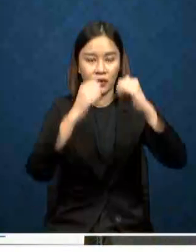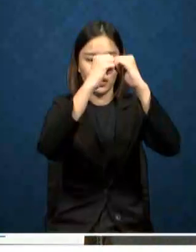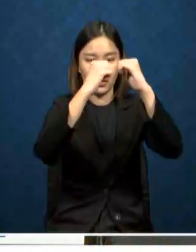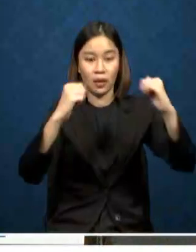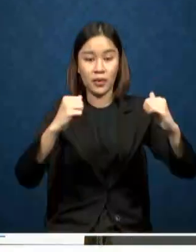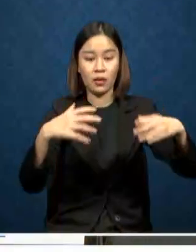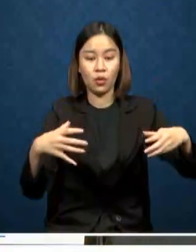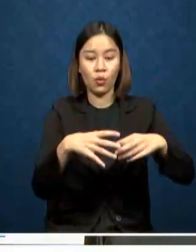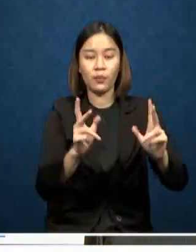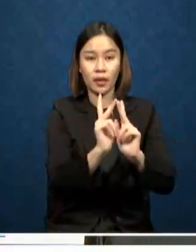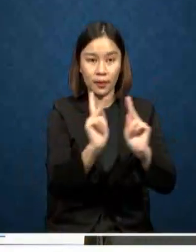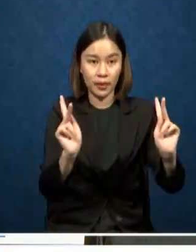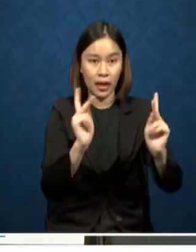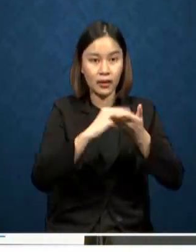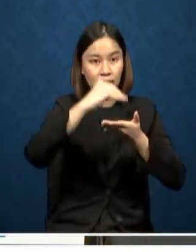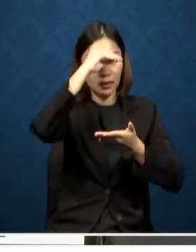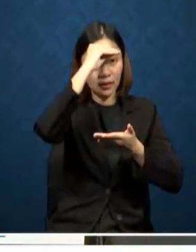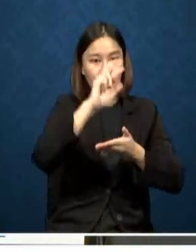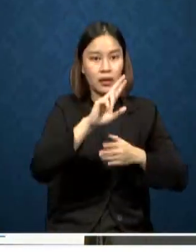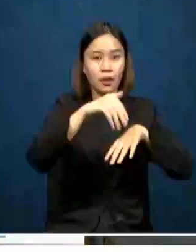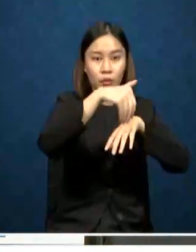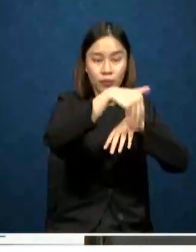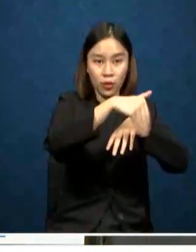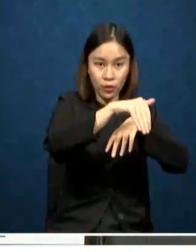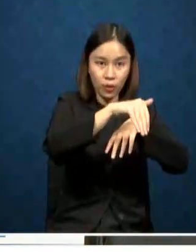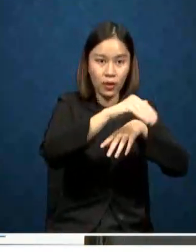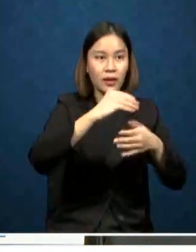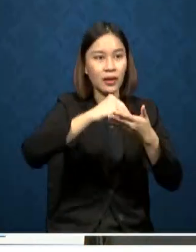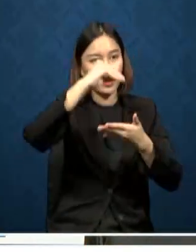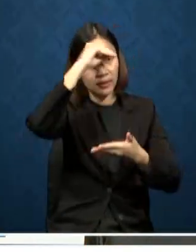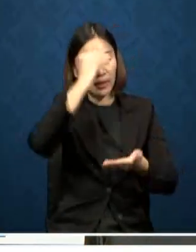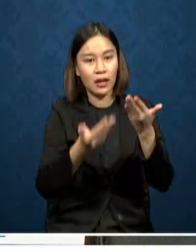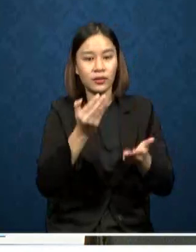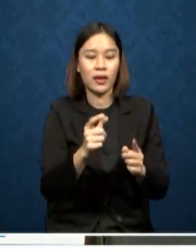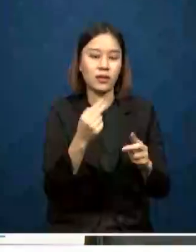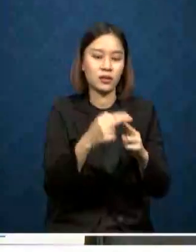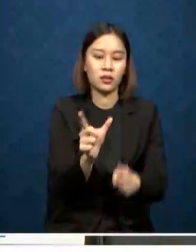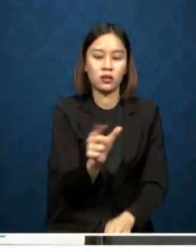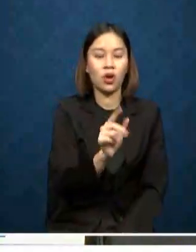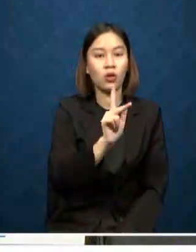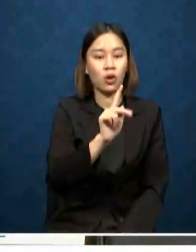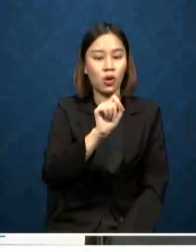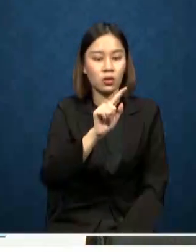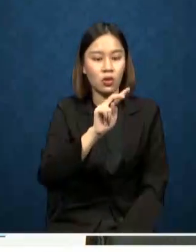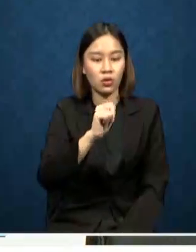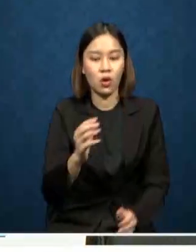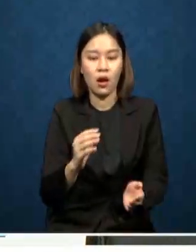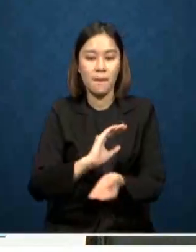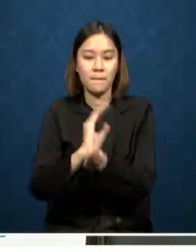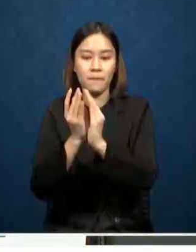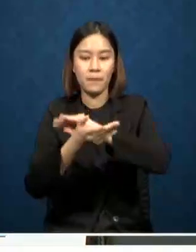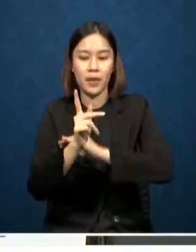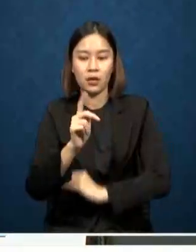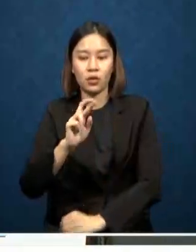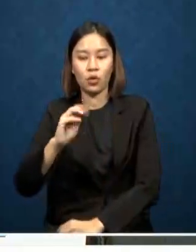กรรมการการศึกษานอกระบบการศึกษาตามอัธยาศัยหเรียกว่ากสนเปลี่ยนไปเป็นกรมส่งเสริมการ